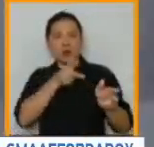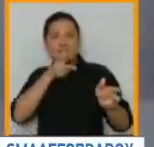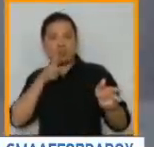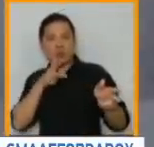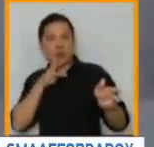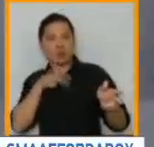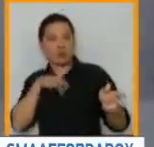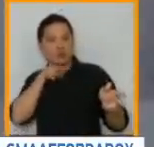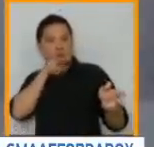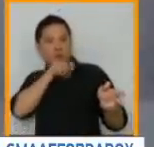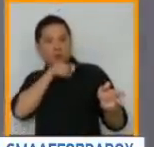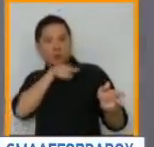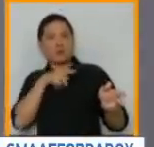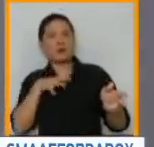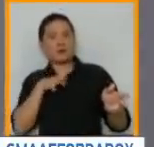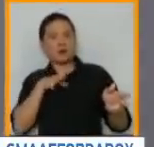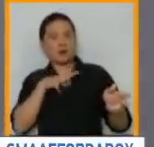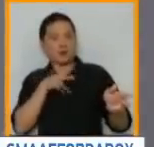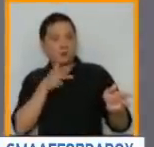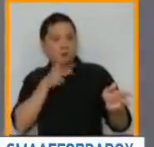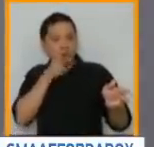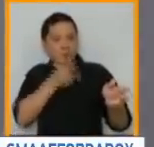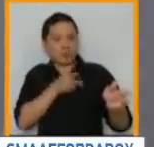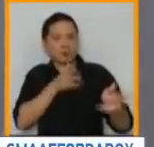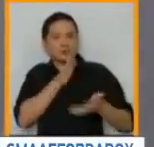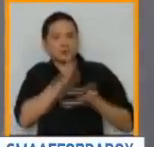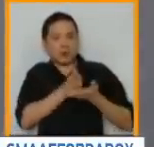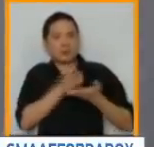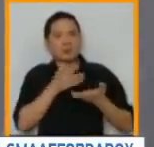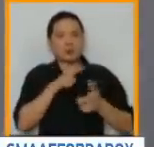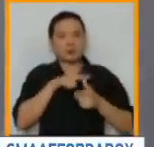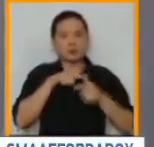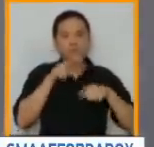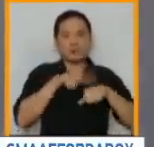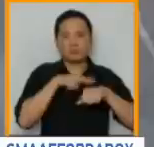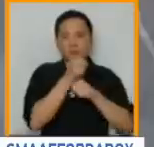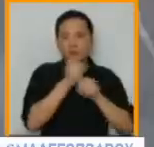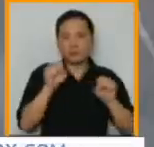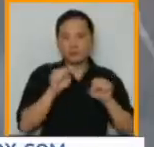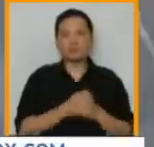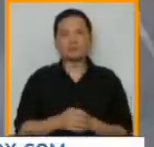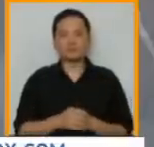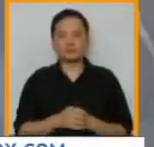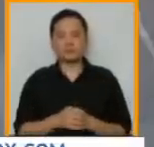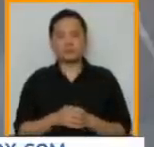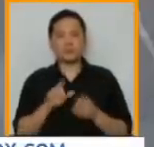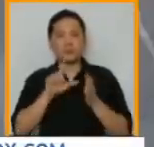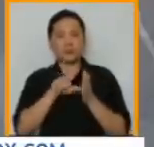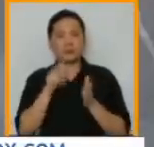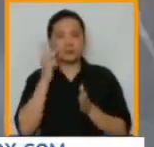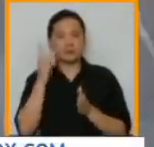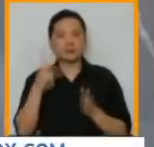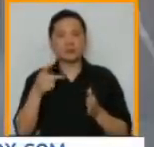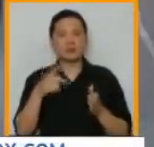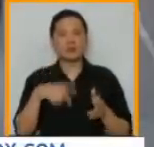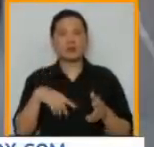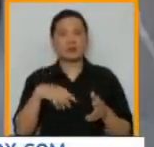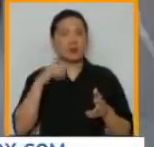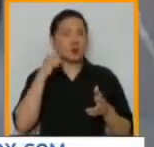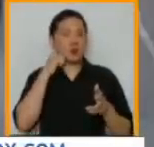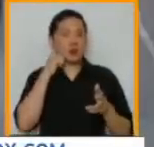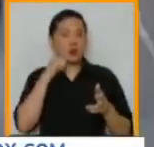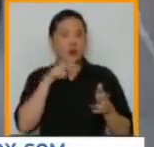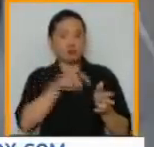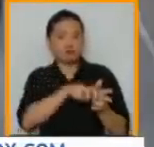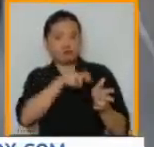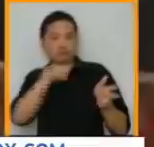ang mabilis na pagbaba ng babae mula sa taxi para kunin ang nahulog na bata. Dinala agad ang bata sa paggamutan. Ayon